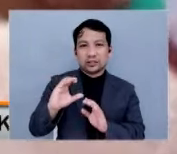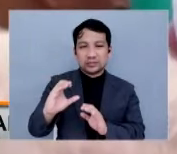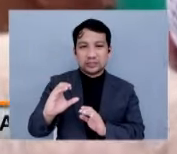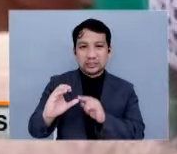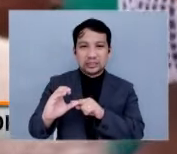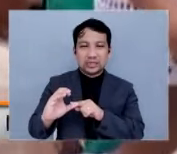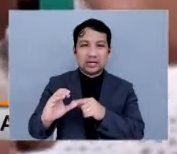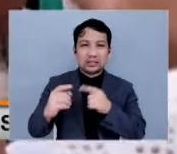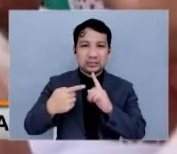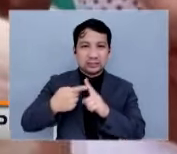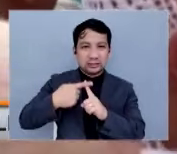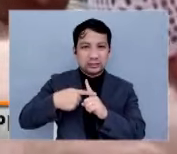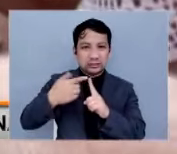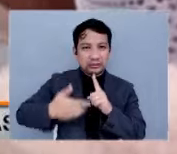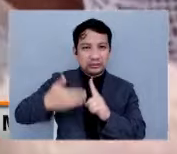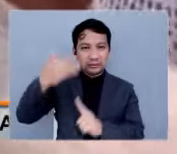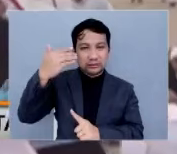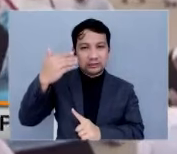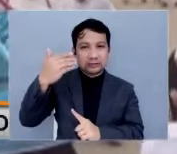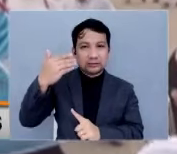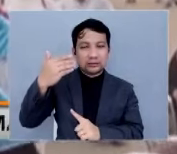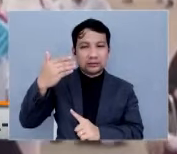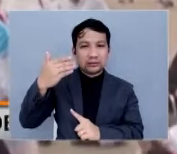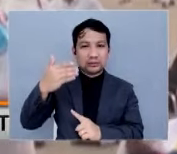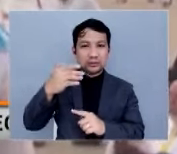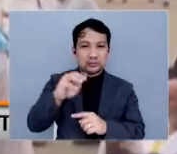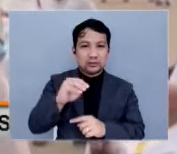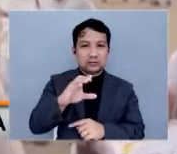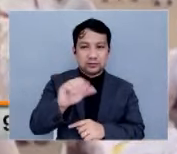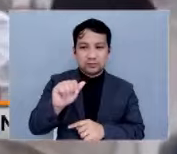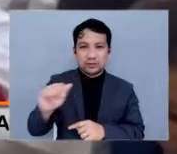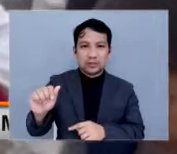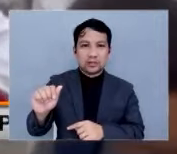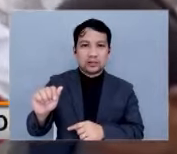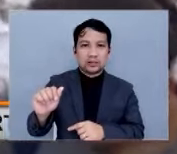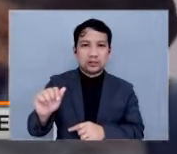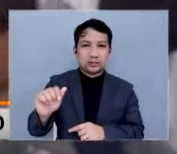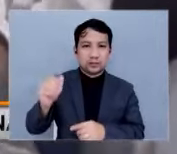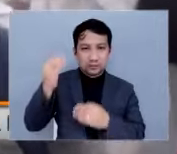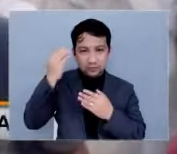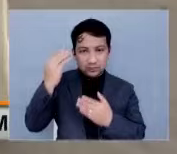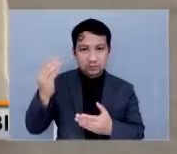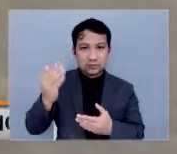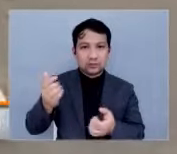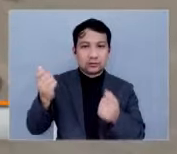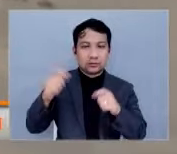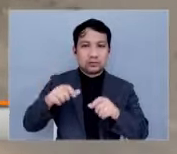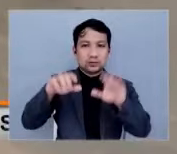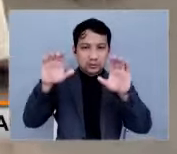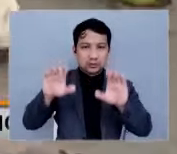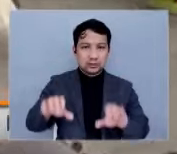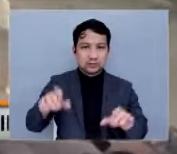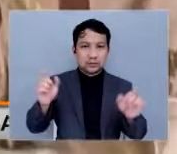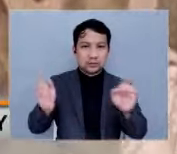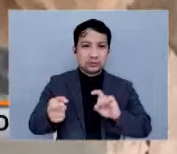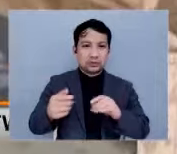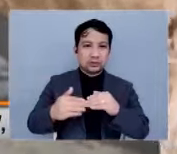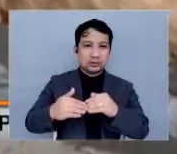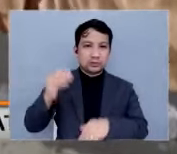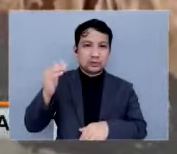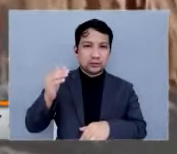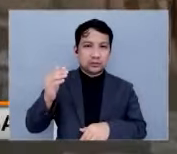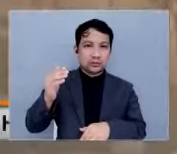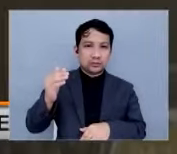ang temperatura sa Grand Mosque sa Mecca. Ayon sa mga eksperto, epekto ng climate change ang pagsipa ng temperatura sa